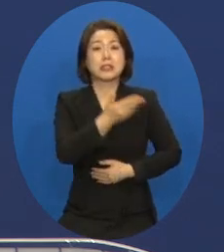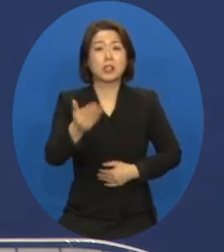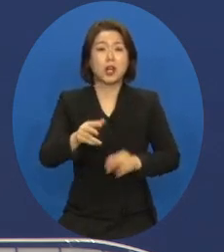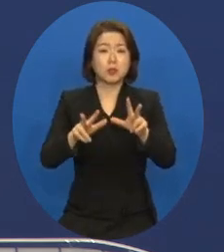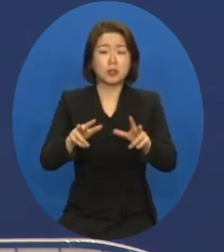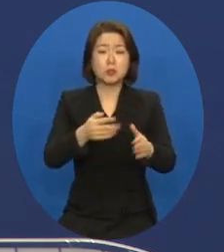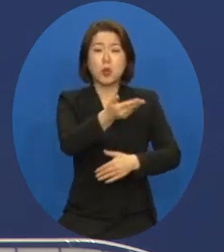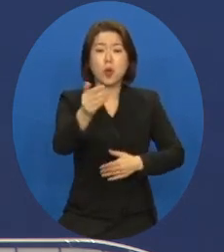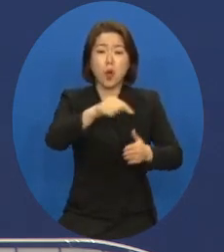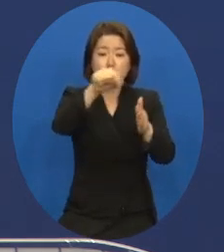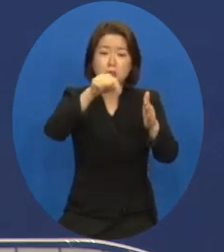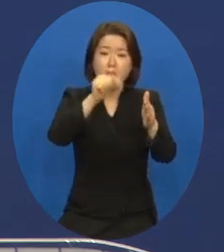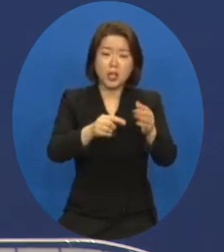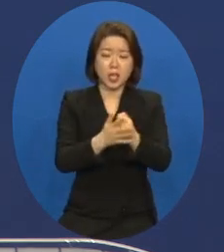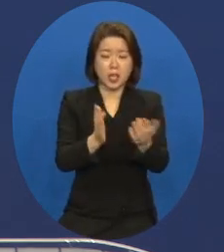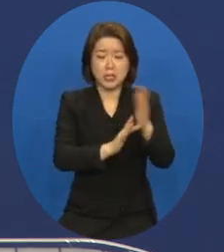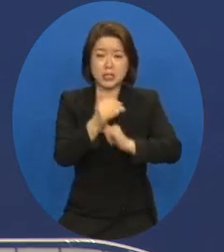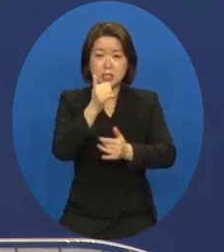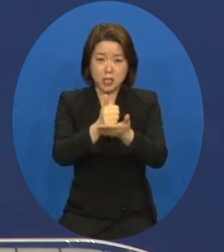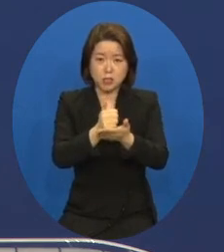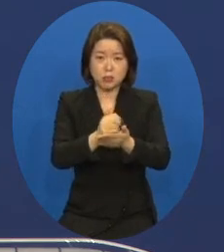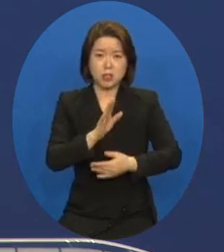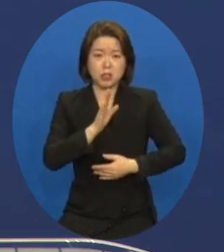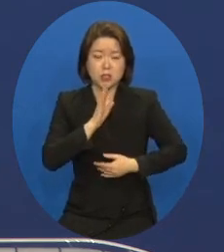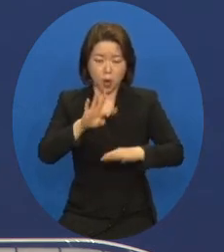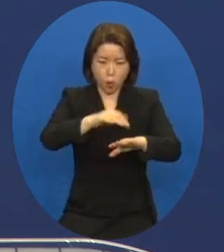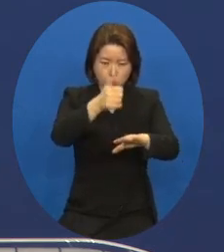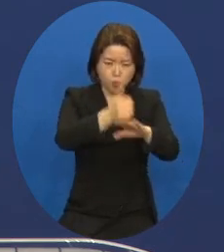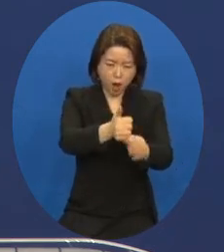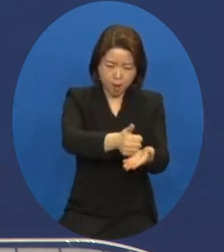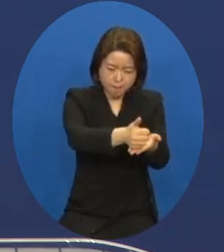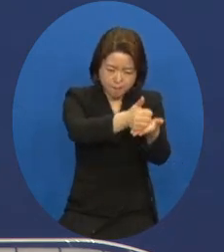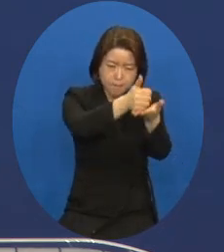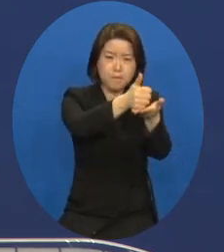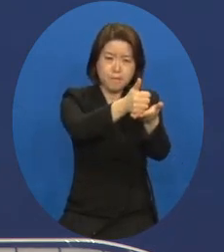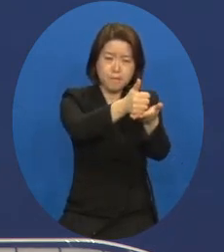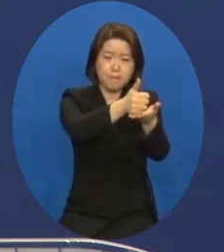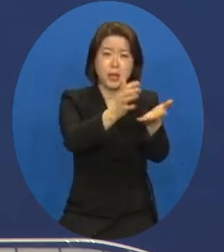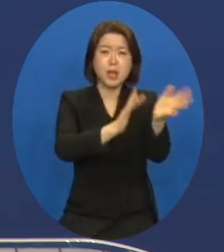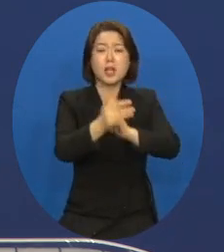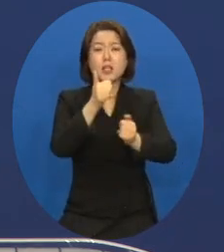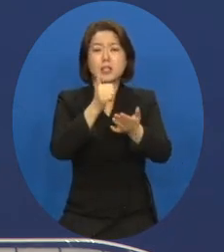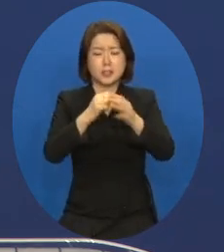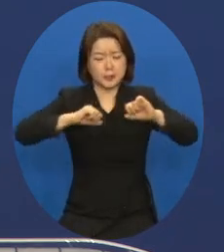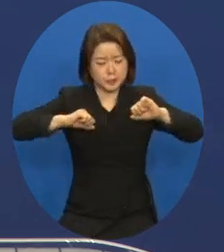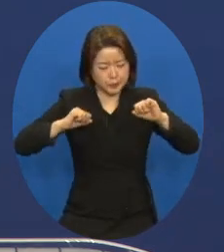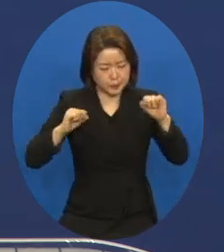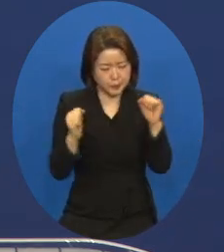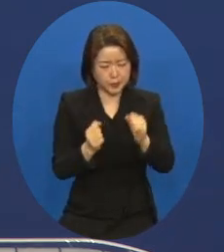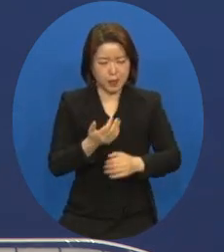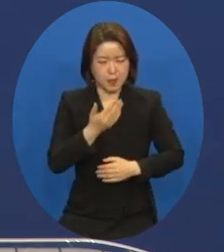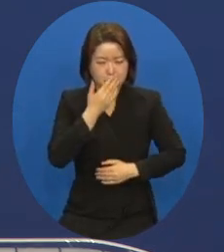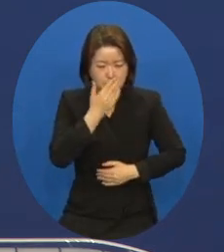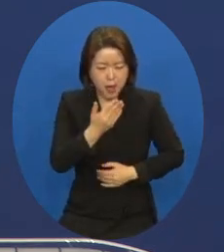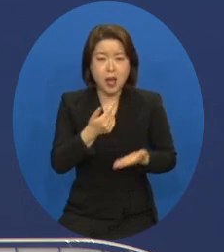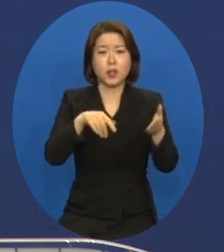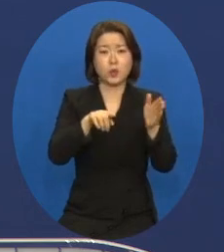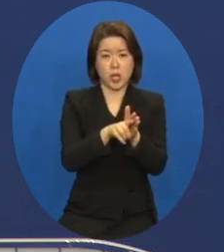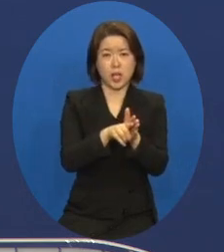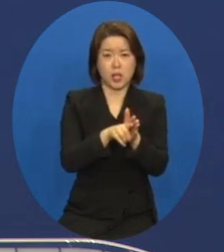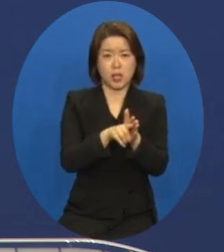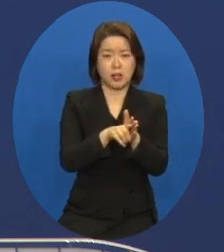여러분 안에는 예수님을 정말 왕으로 모시고 예수님께 순종할 수 있기 위하여